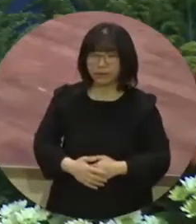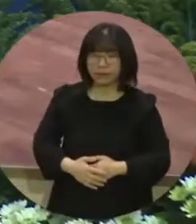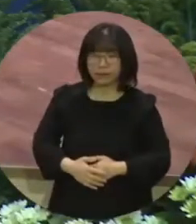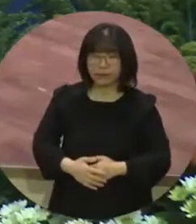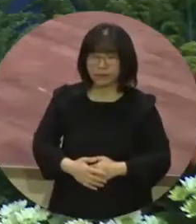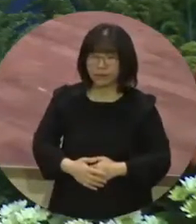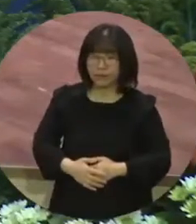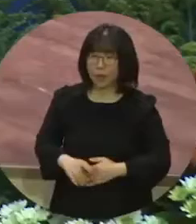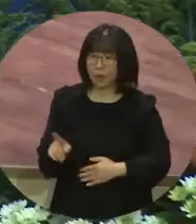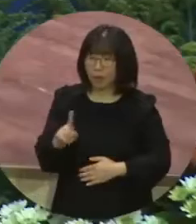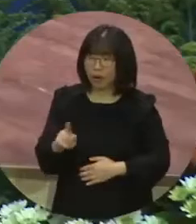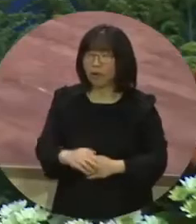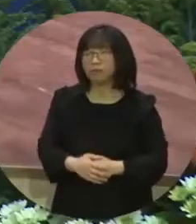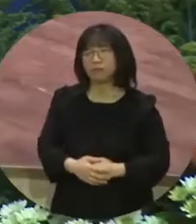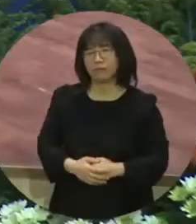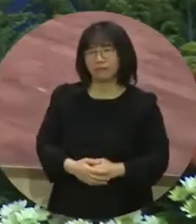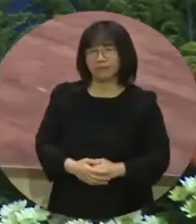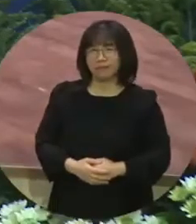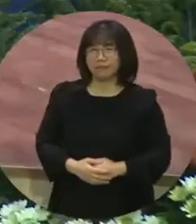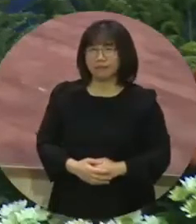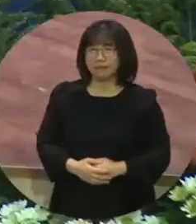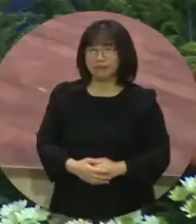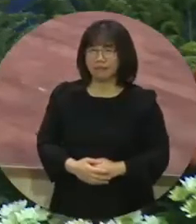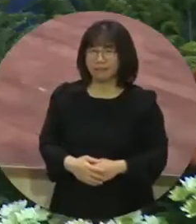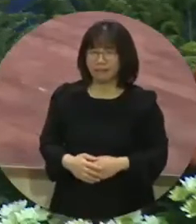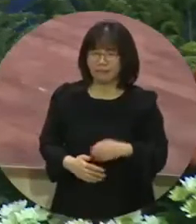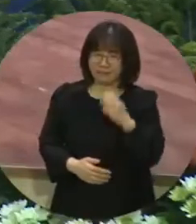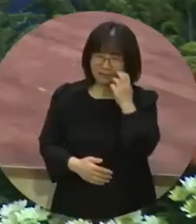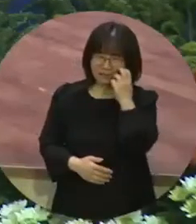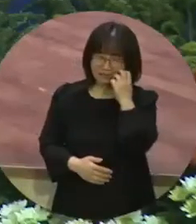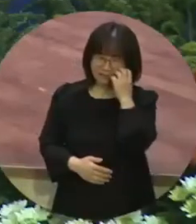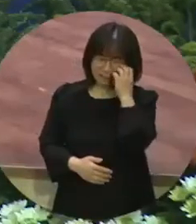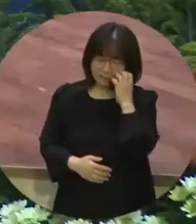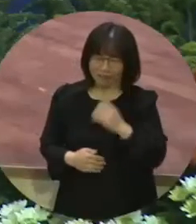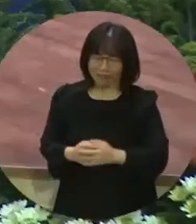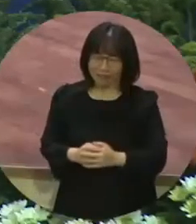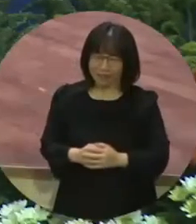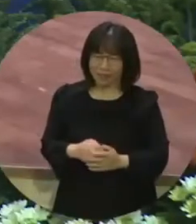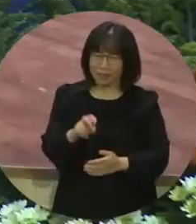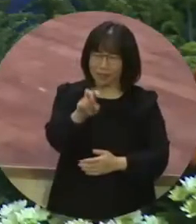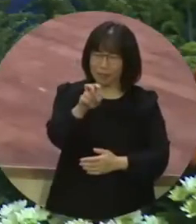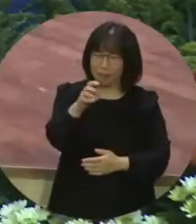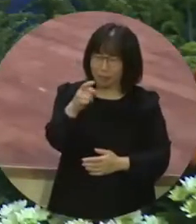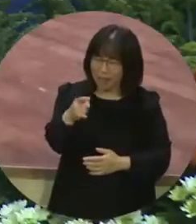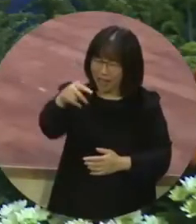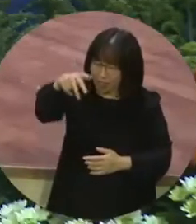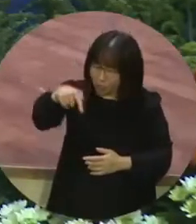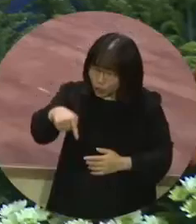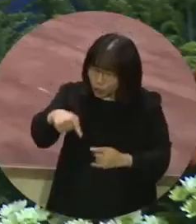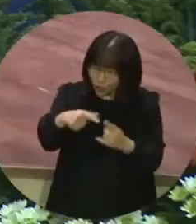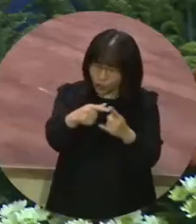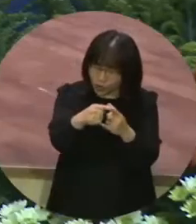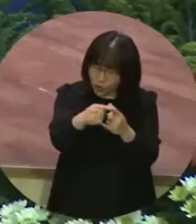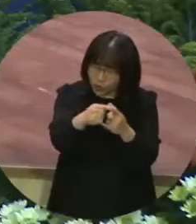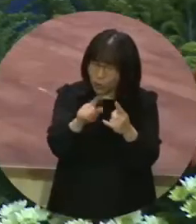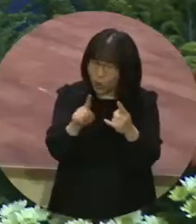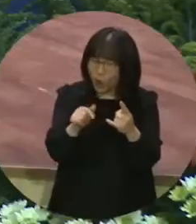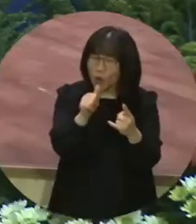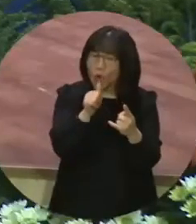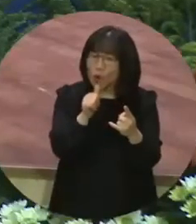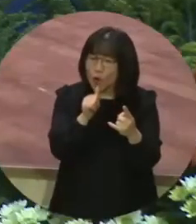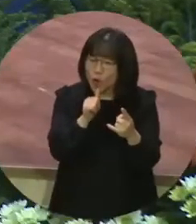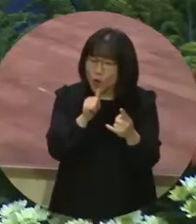된장하고 고추장, 간장은요. 분명히 원료가 맷이에요. 맷주. 맷주로 콩을 써가지고 만드는